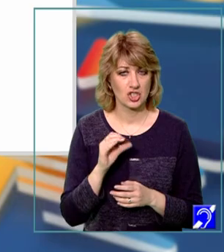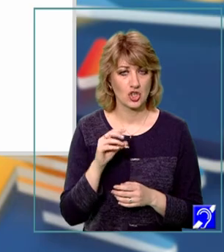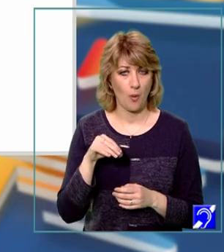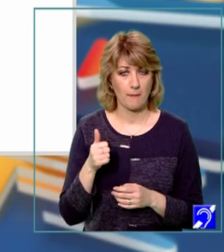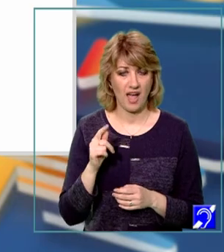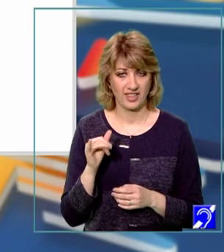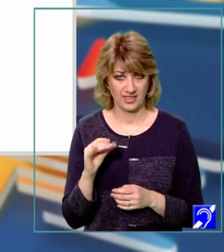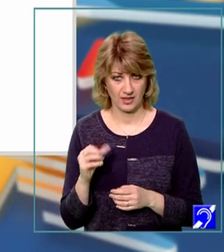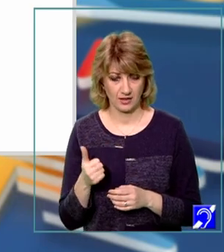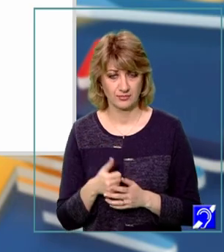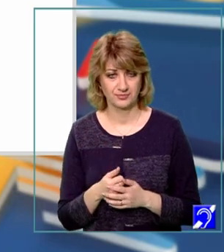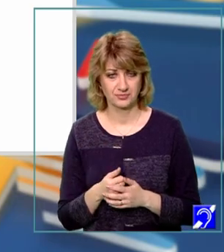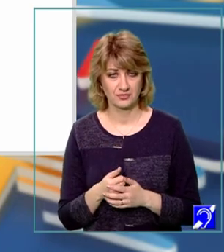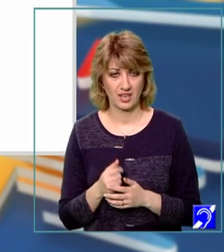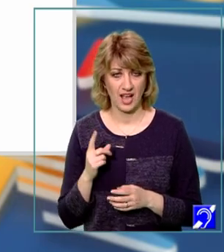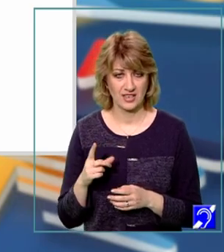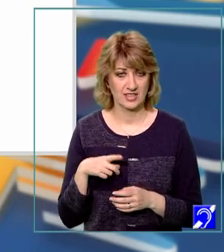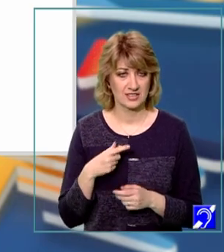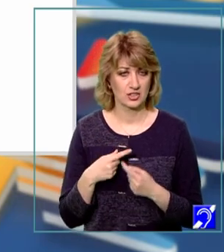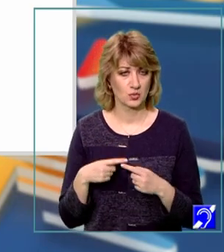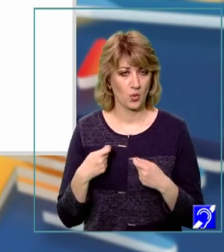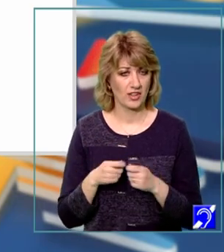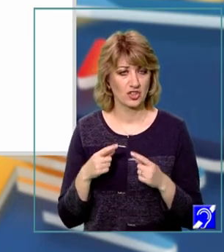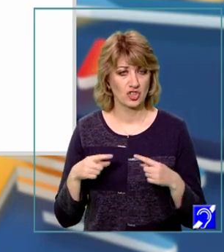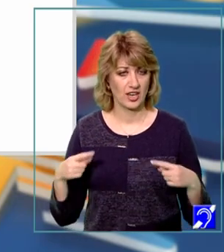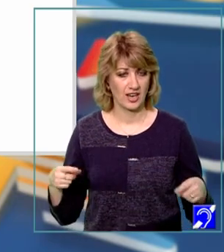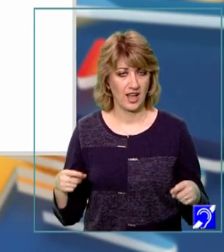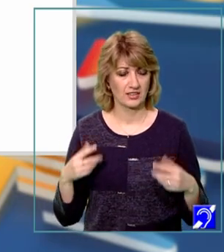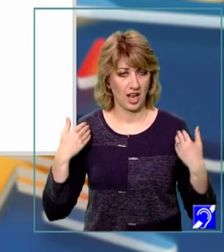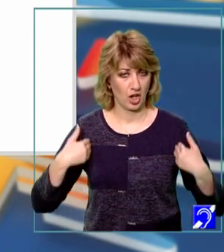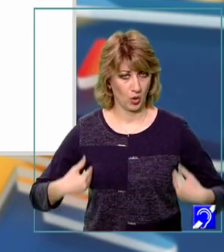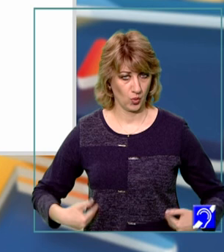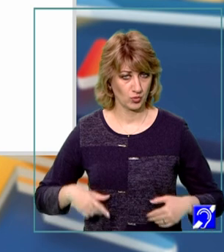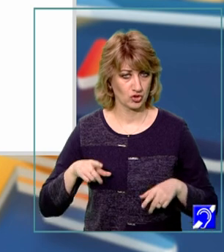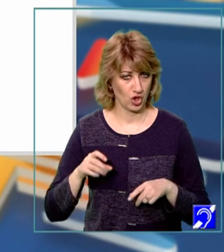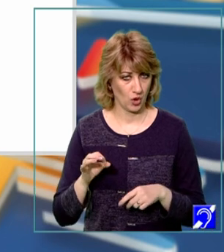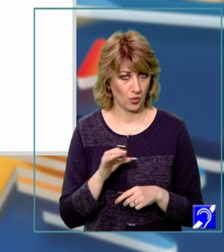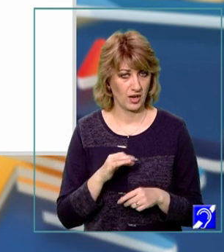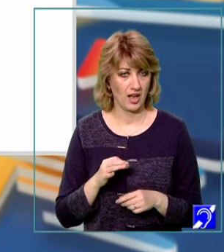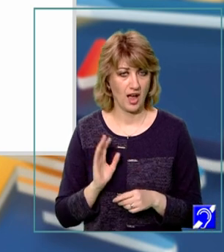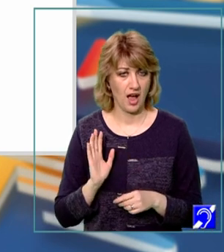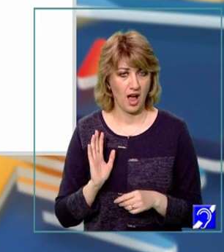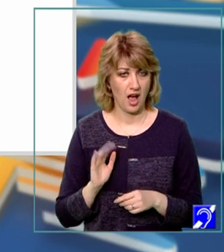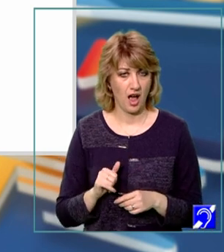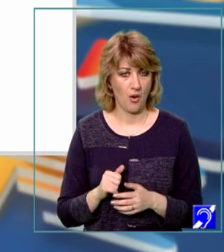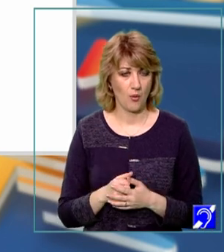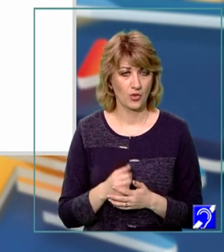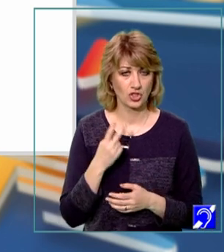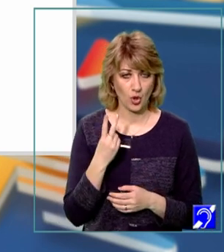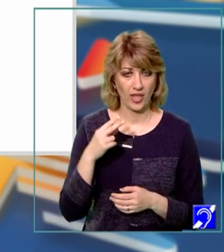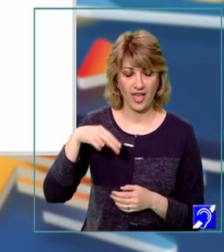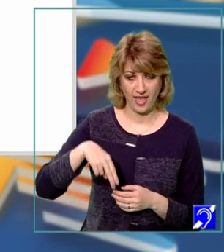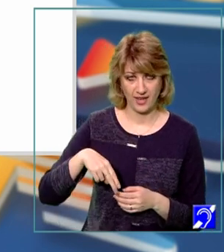acestea fiind toate celelalte celule ale corpului, aceste celule au 2 N